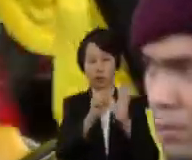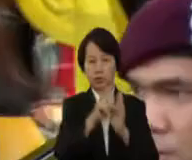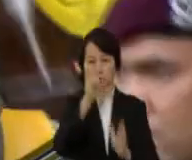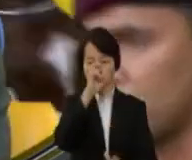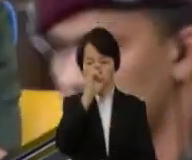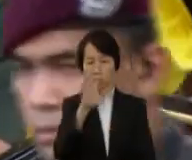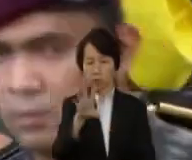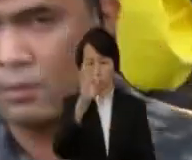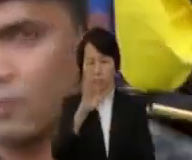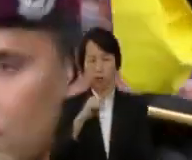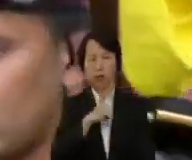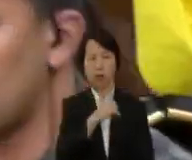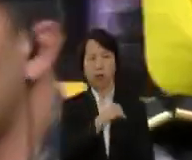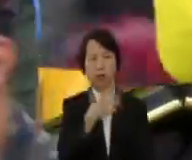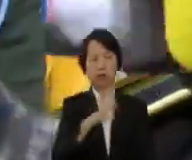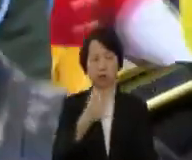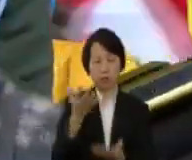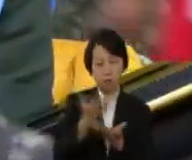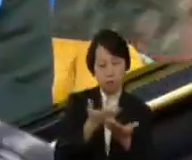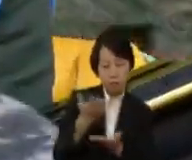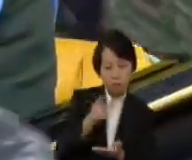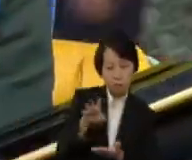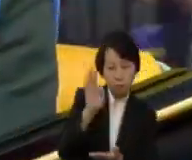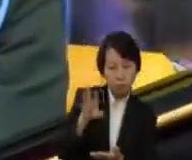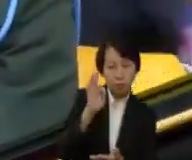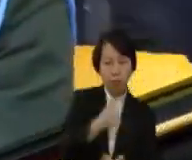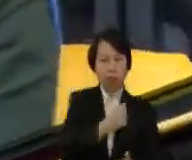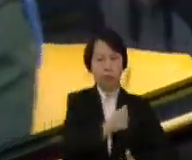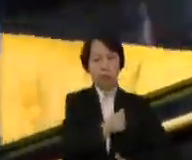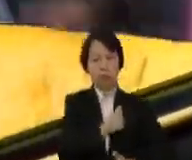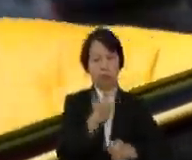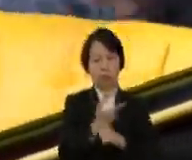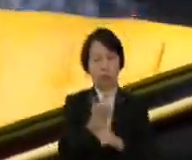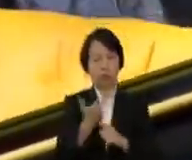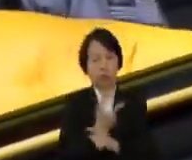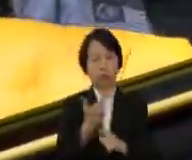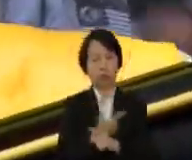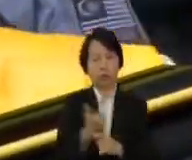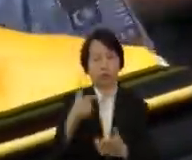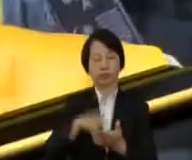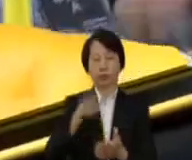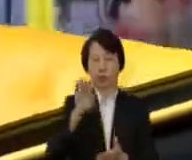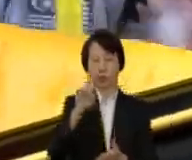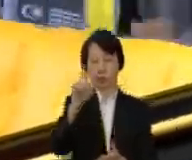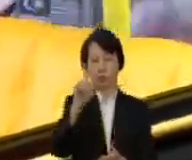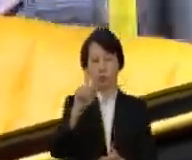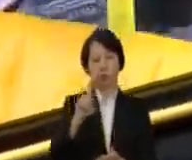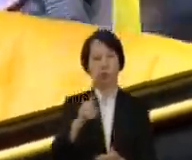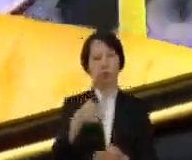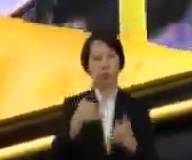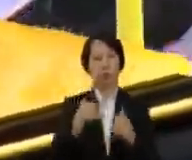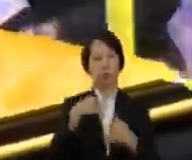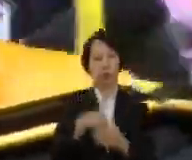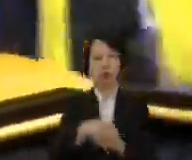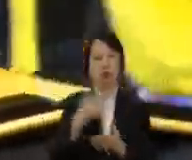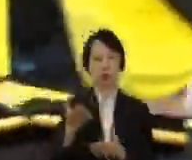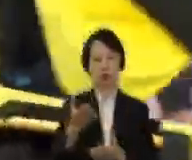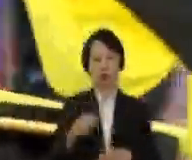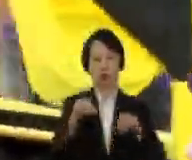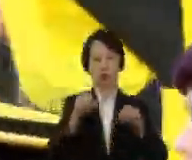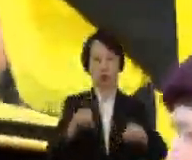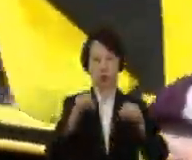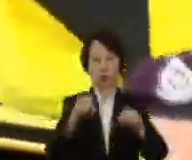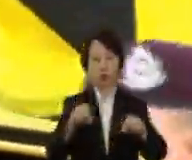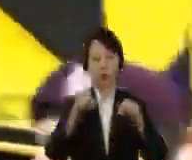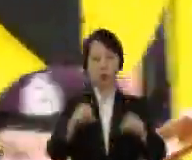dalam pemilihan anggota meski yang disaring adalah anggota tentera terlatih. Satu lagi maklumat menarik yang kami mahu kongsikan kepada anda, kuda yang